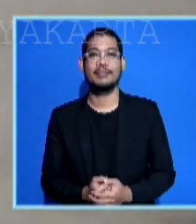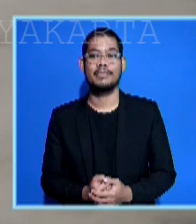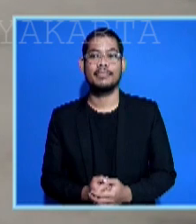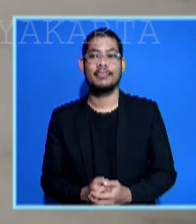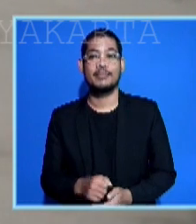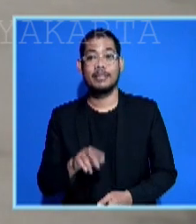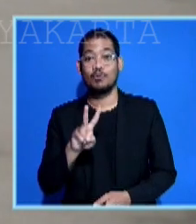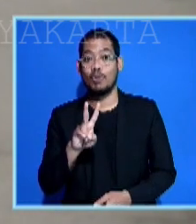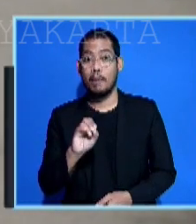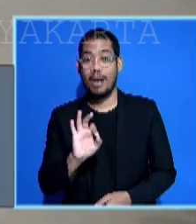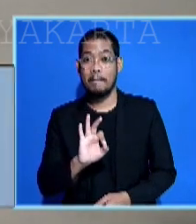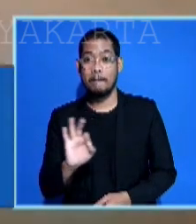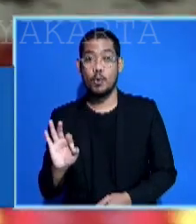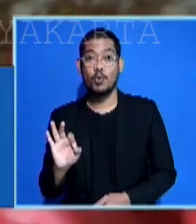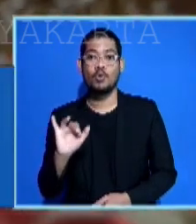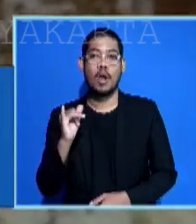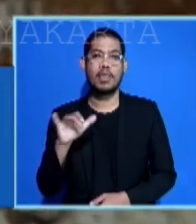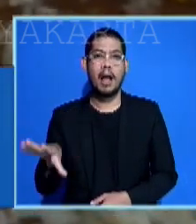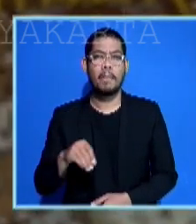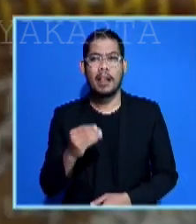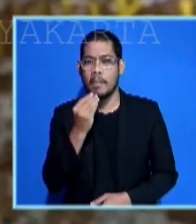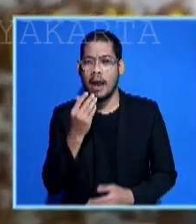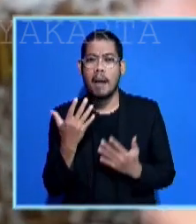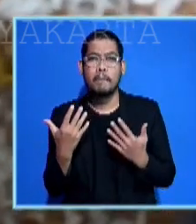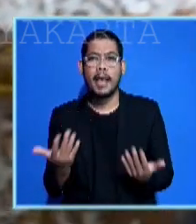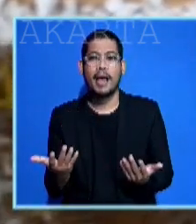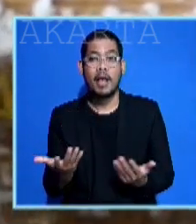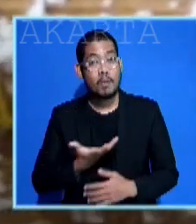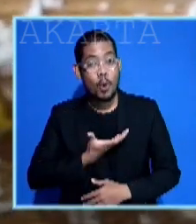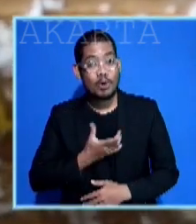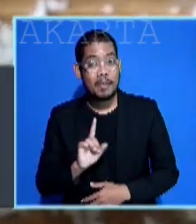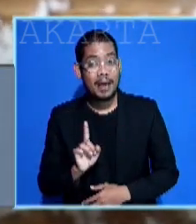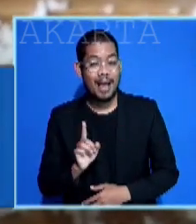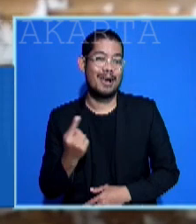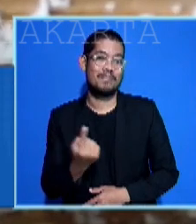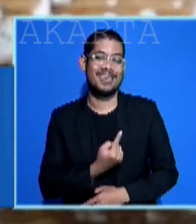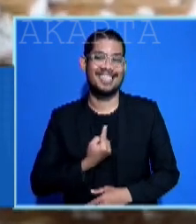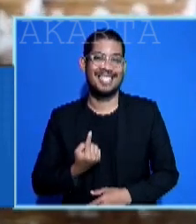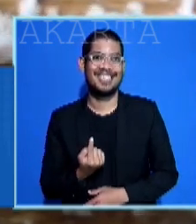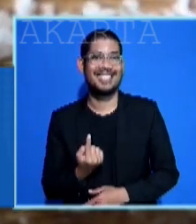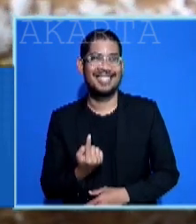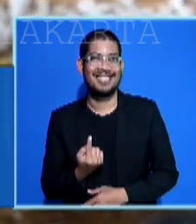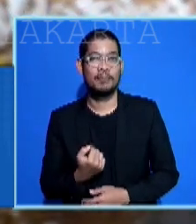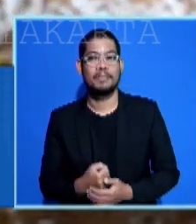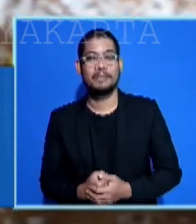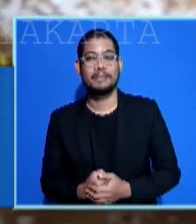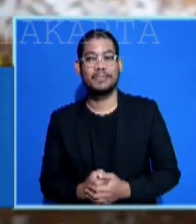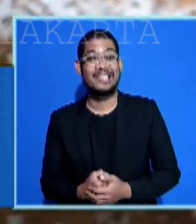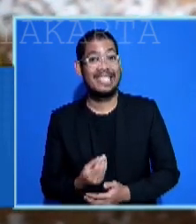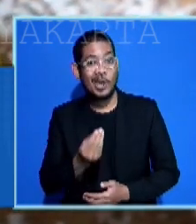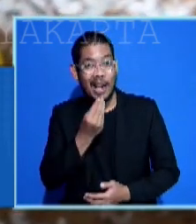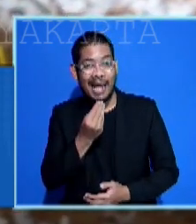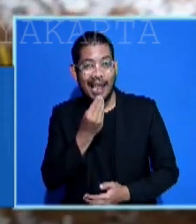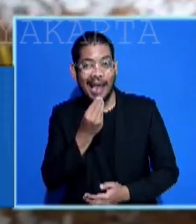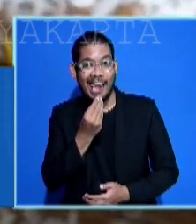Rp20.000 di Jogja dapat makan apa? Mau kemana kita? Edisi referensi kuliner saat mudik ke